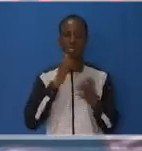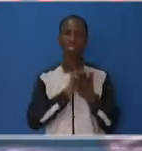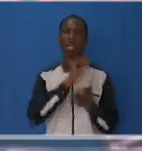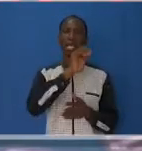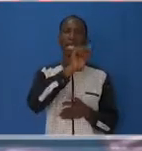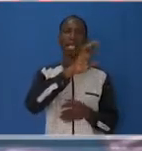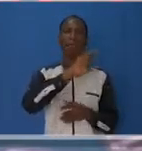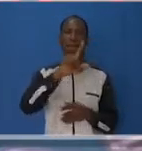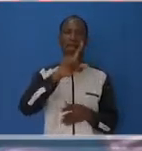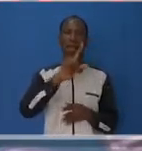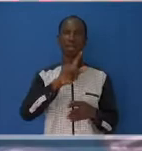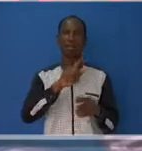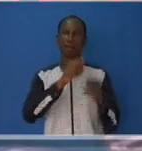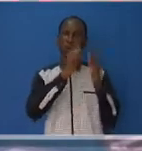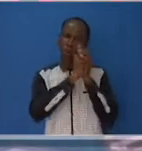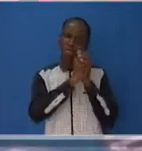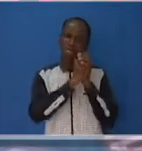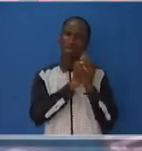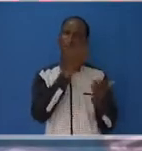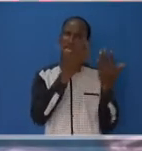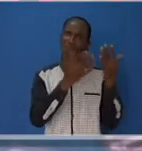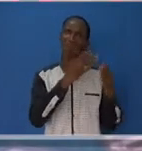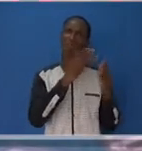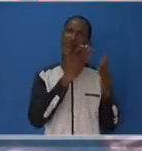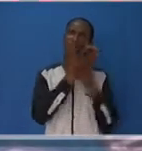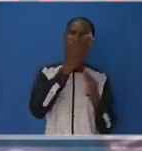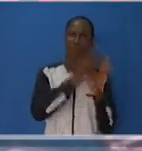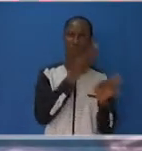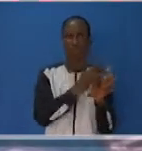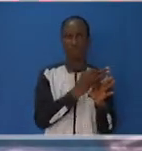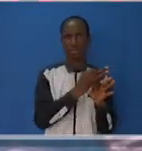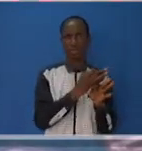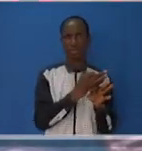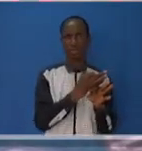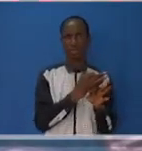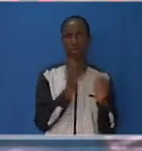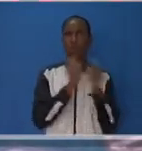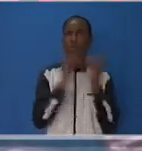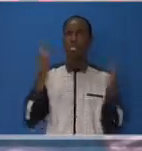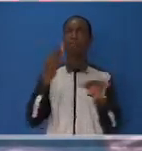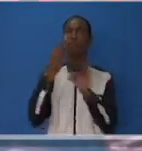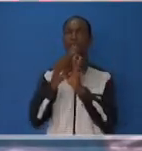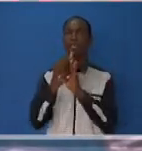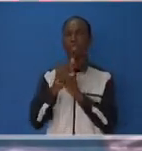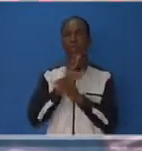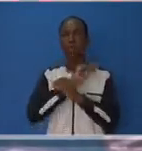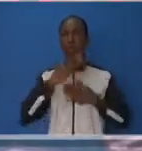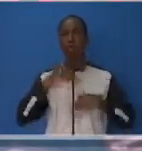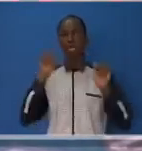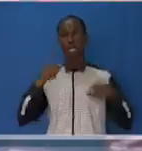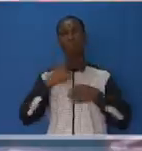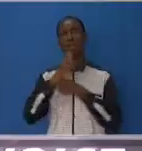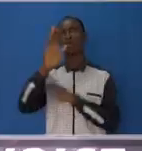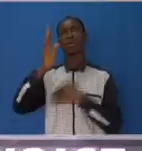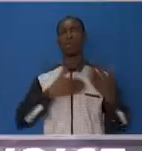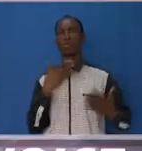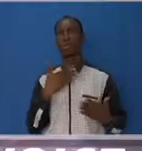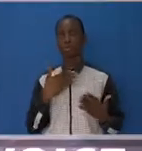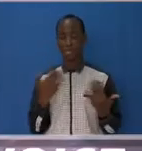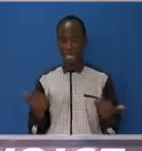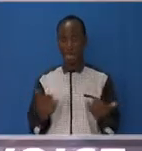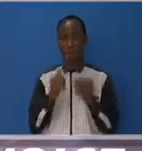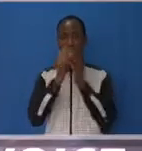Na gidie so firi Yankopon asem a yakamu. Enti enwum na ye to ne ne ewo asolumu no. Se enyina gidie